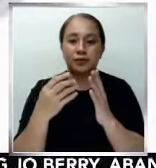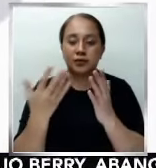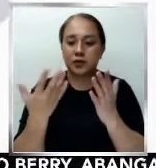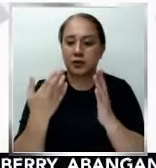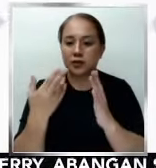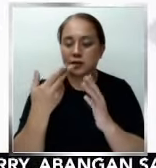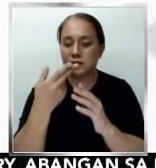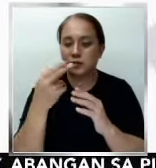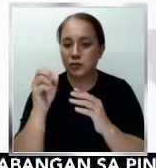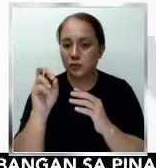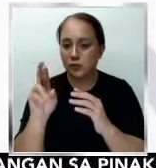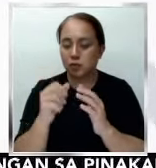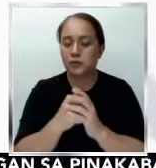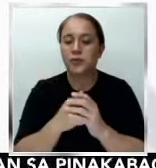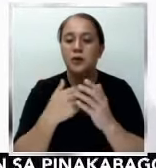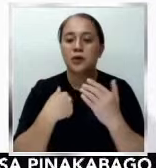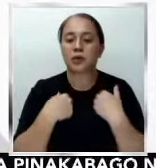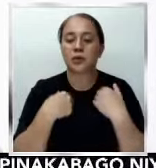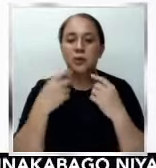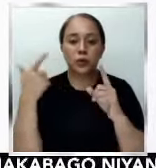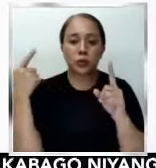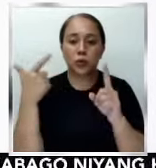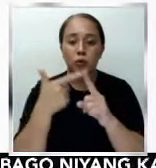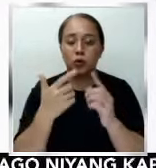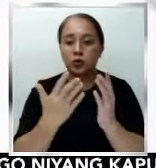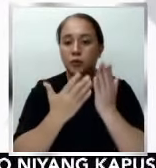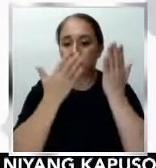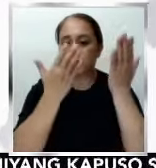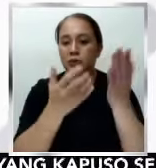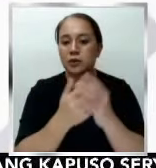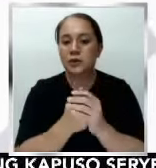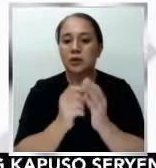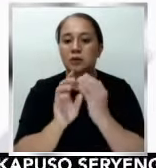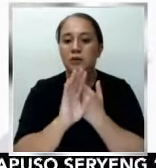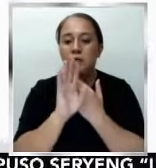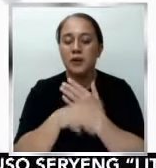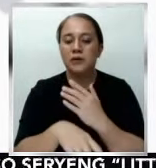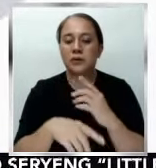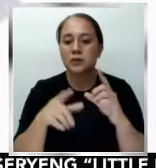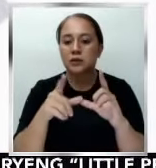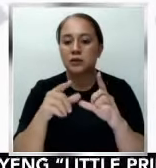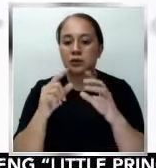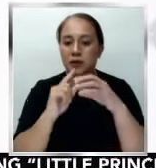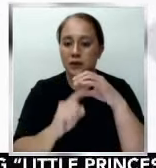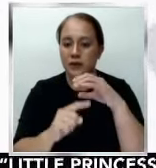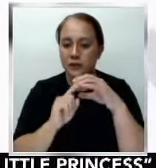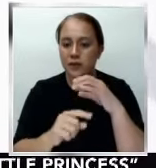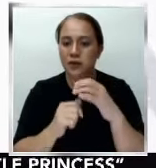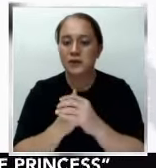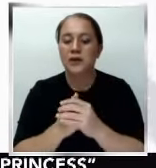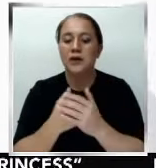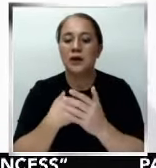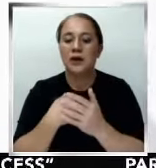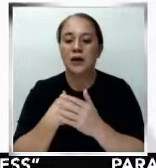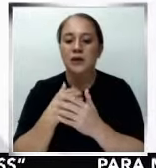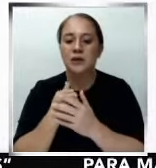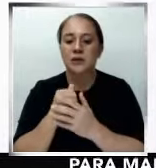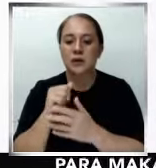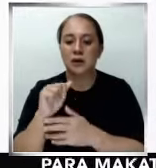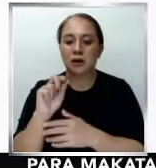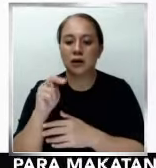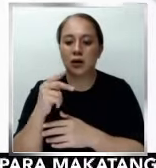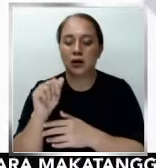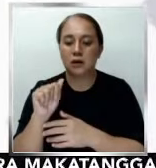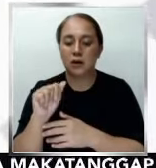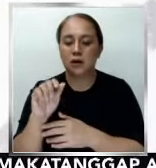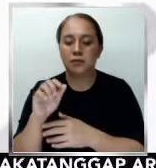filing, posibleng layon umano ng mga panukala na maibalik ang prangkisa ng ABS-CBN at Amcara Broadcasting Network. Sagot